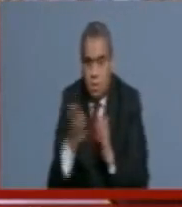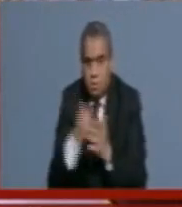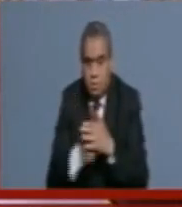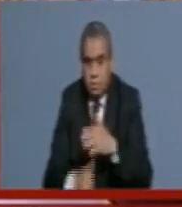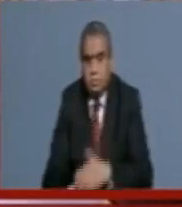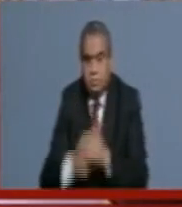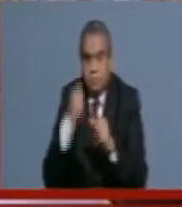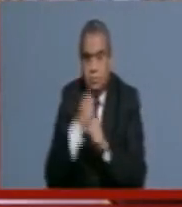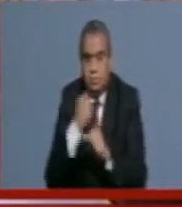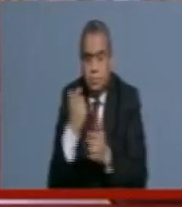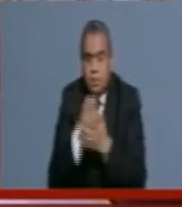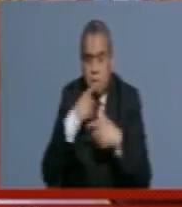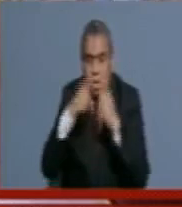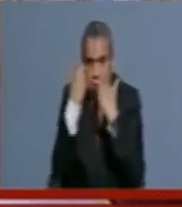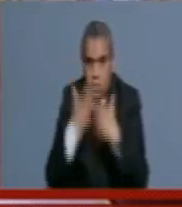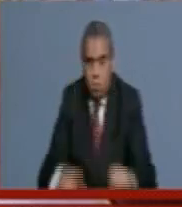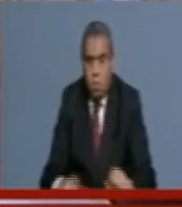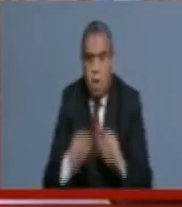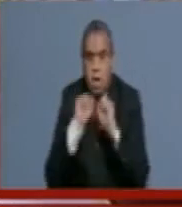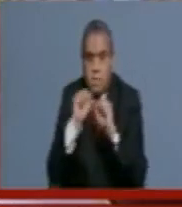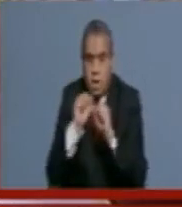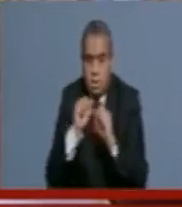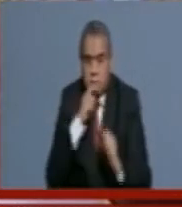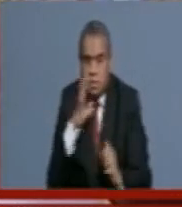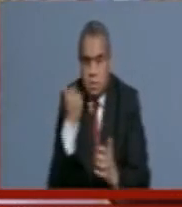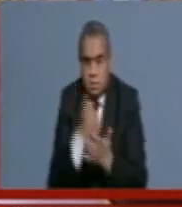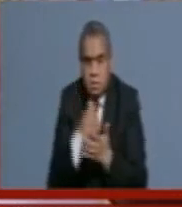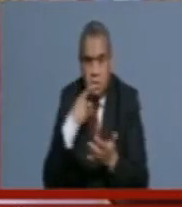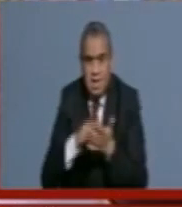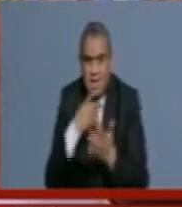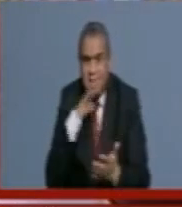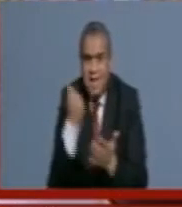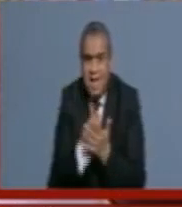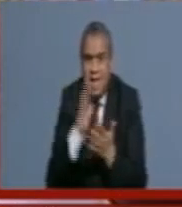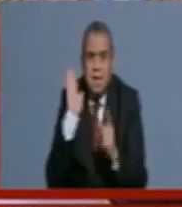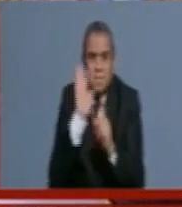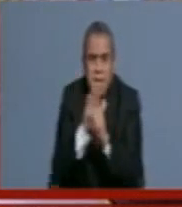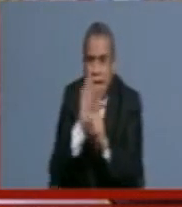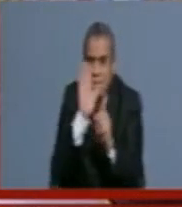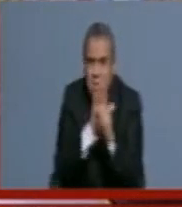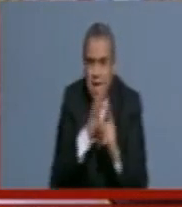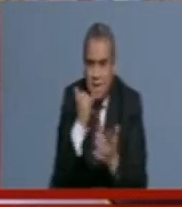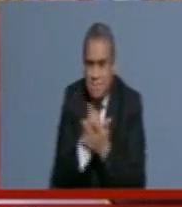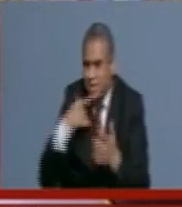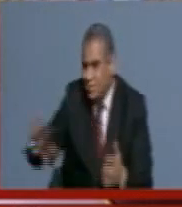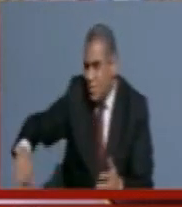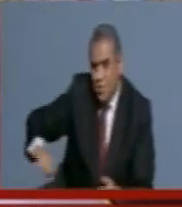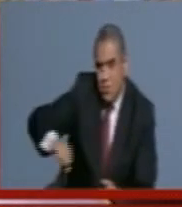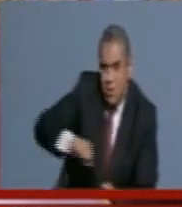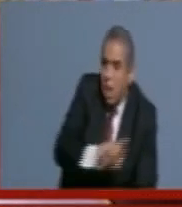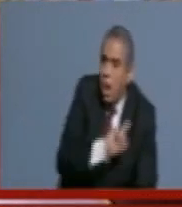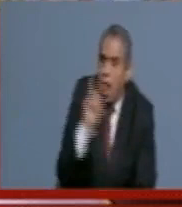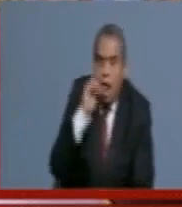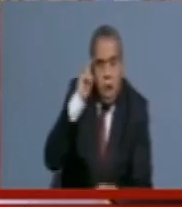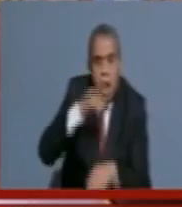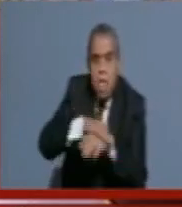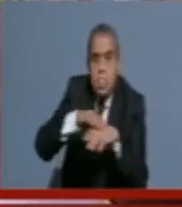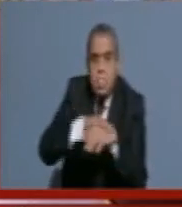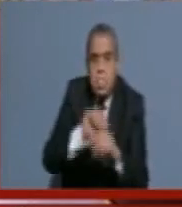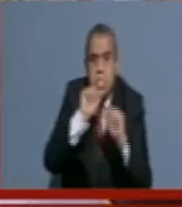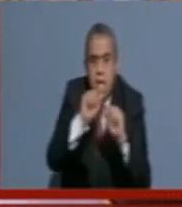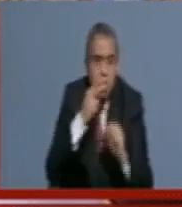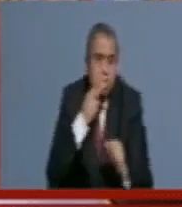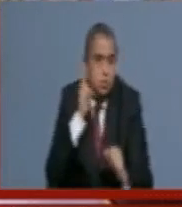المواطنة. ما يبقاش هو بيعتمد على حد، لأن الإحساس في حد ذاته مهم للرعيه، فما بالرعيه أدى إلى